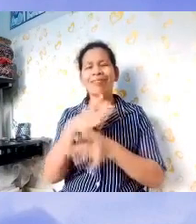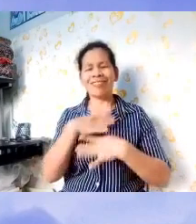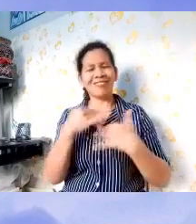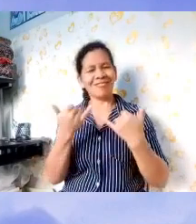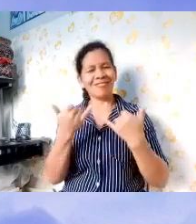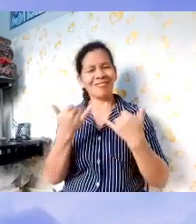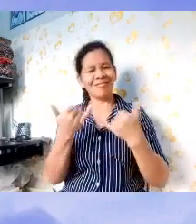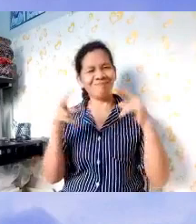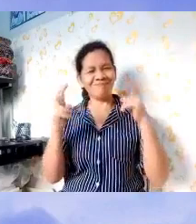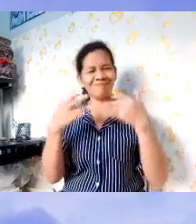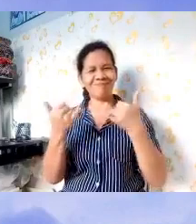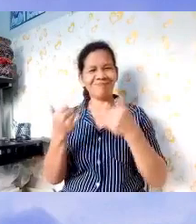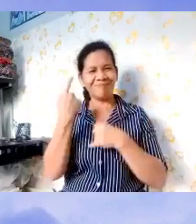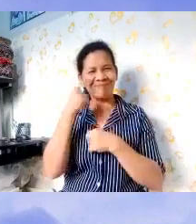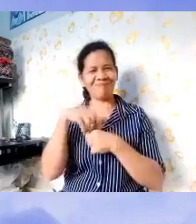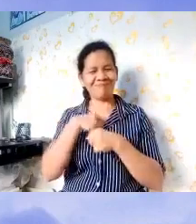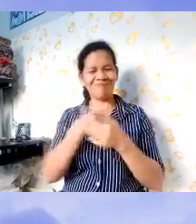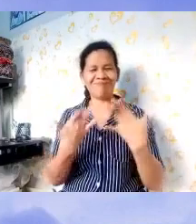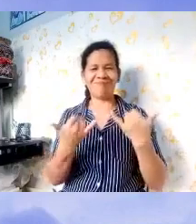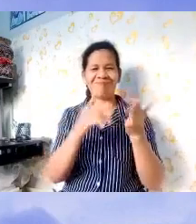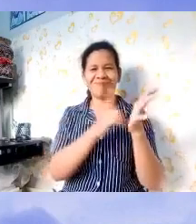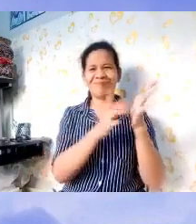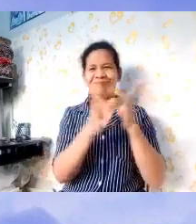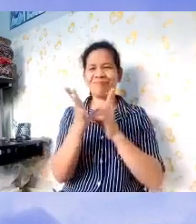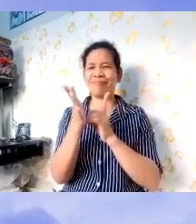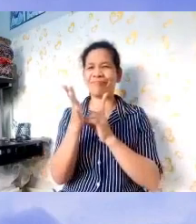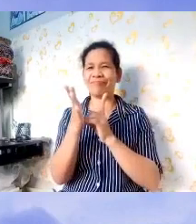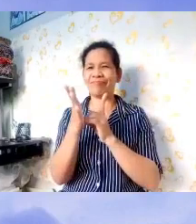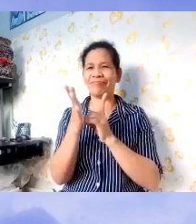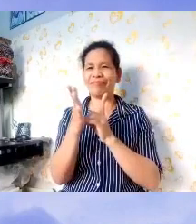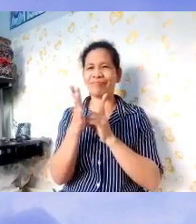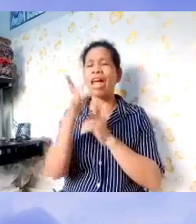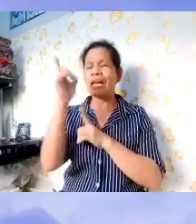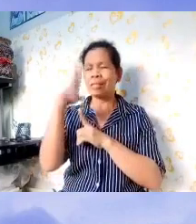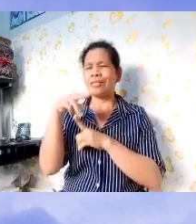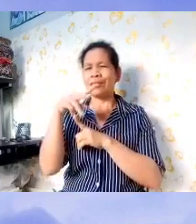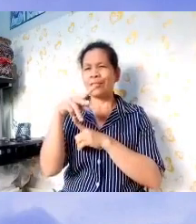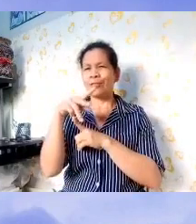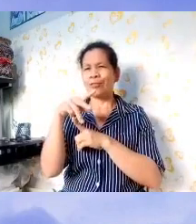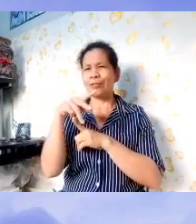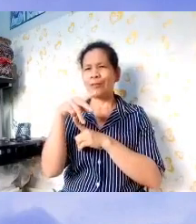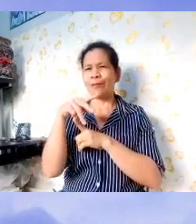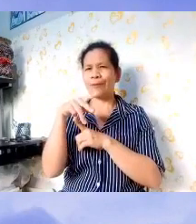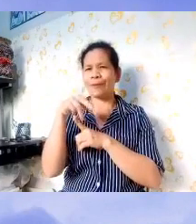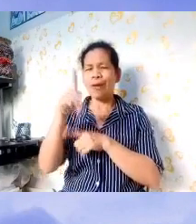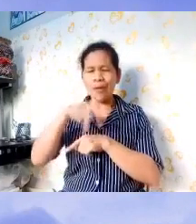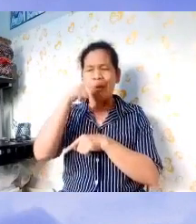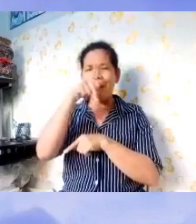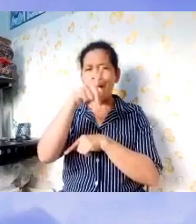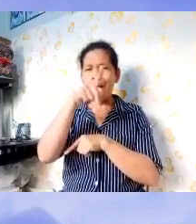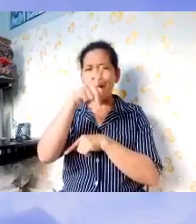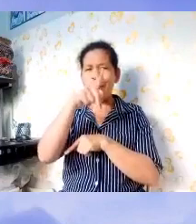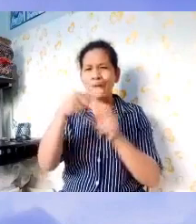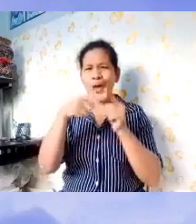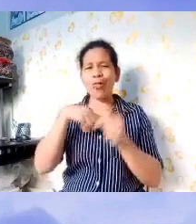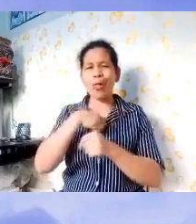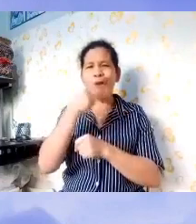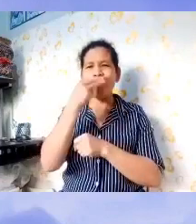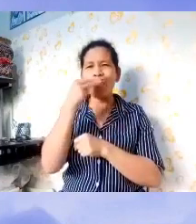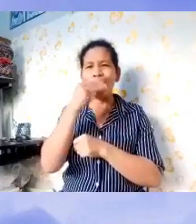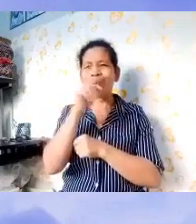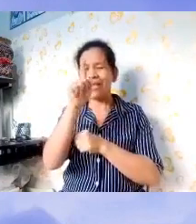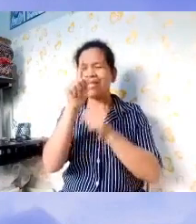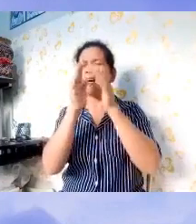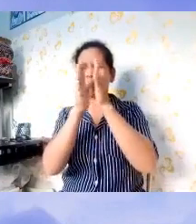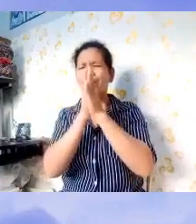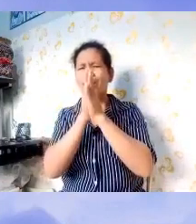atin pong devotional. Ano? Diyos din po ang naglalagay sa ating bibig ng isang panalangin.